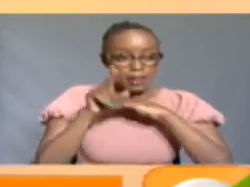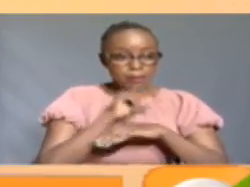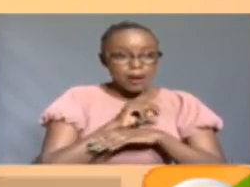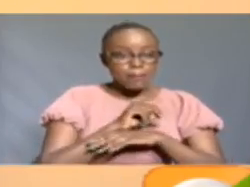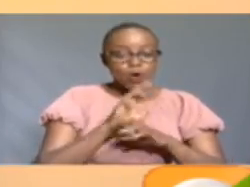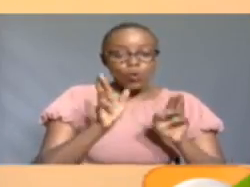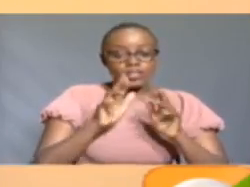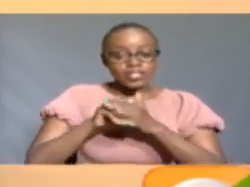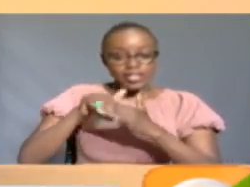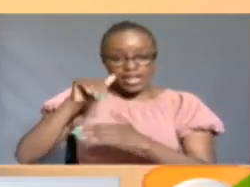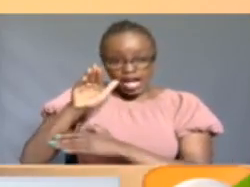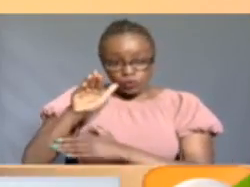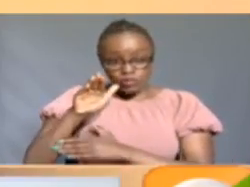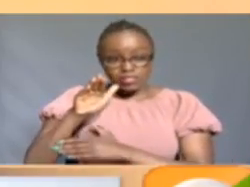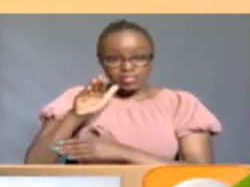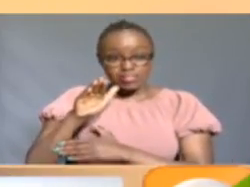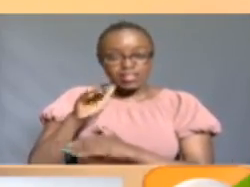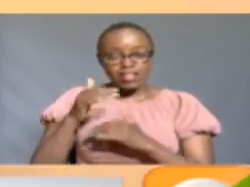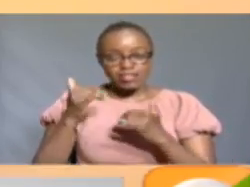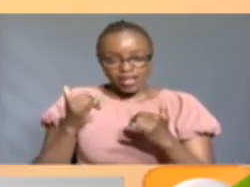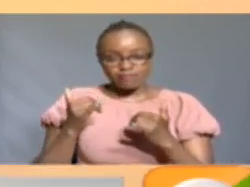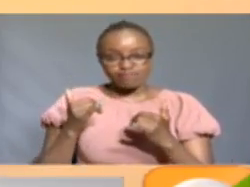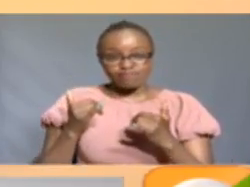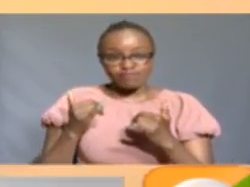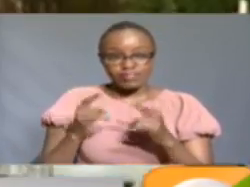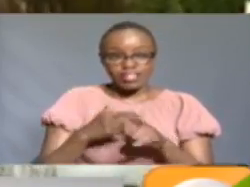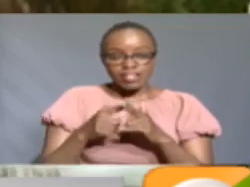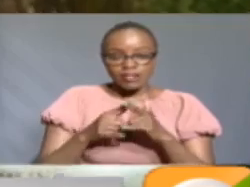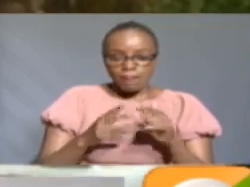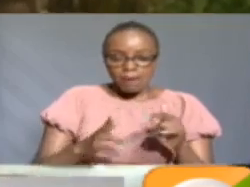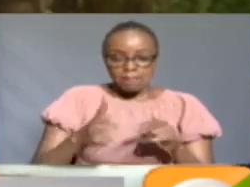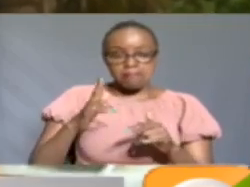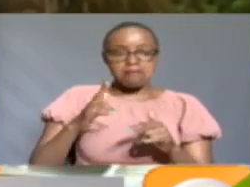nataka kutoka sasa ndo ikanikuta hiyo